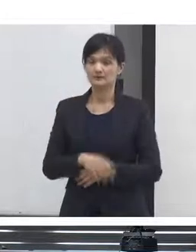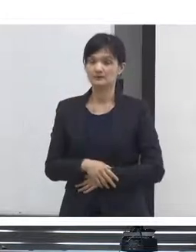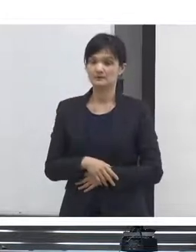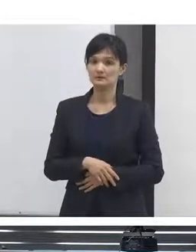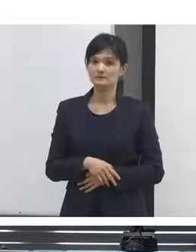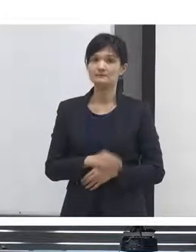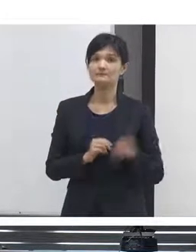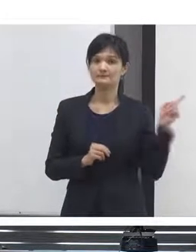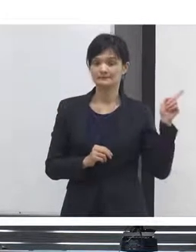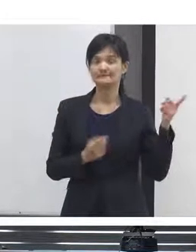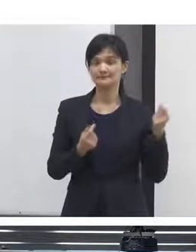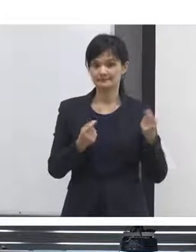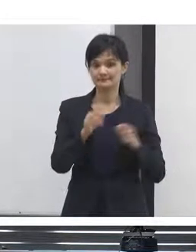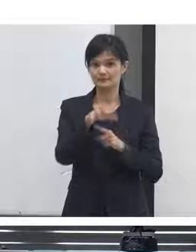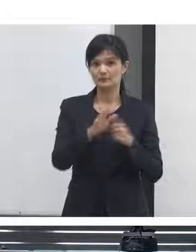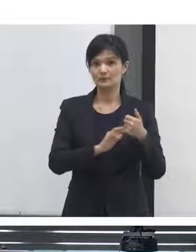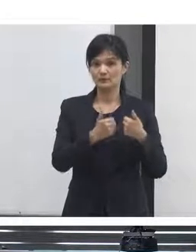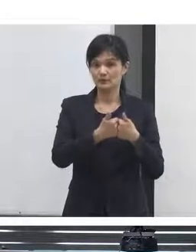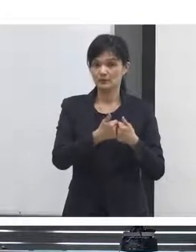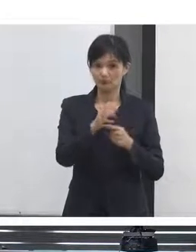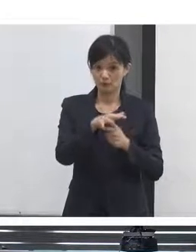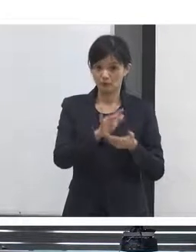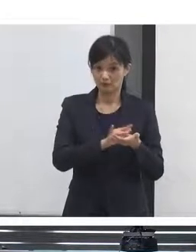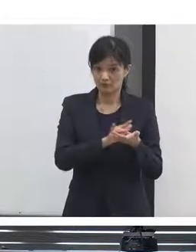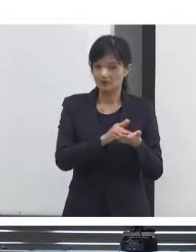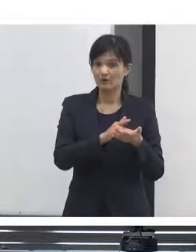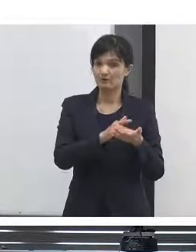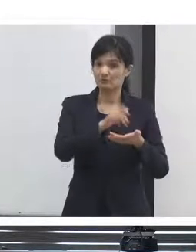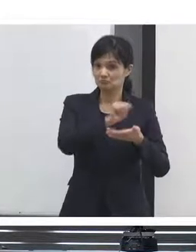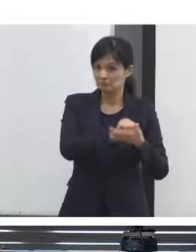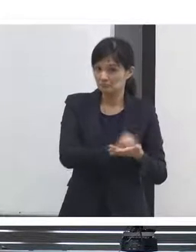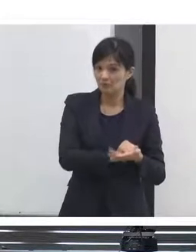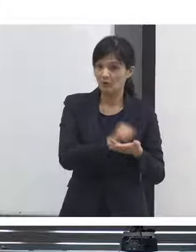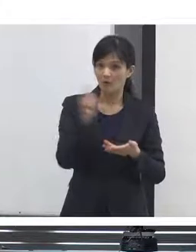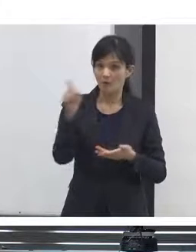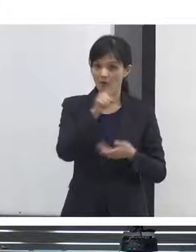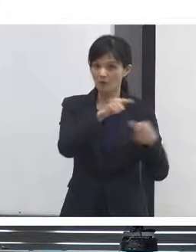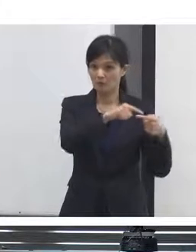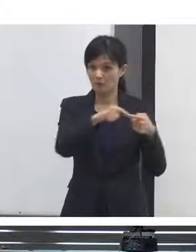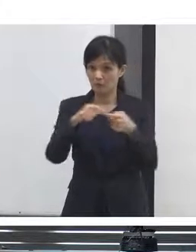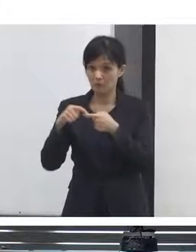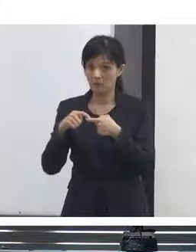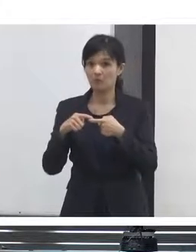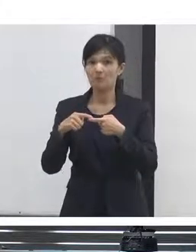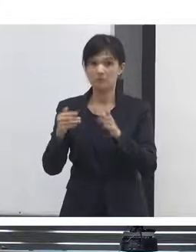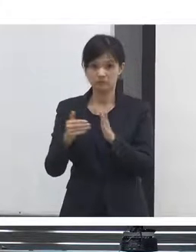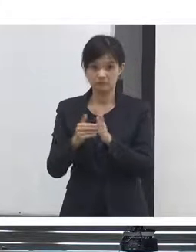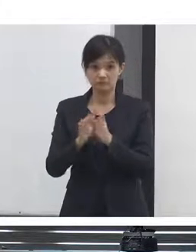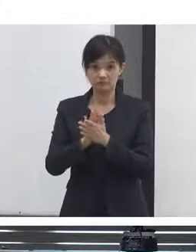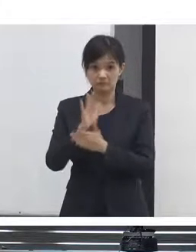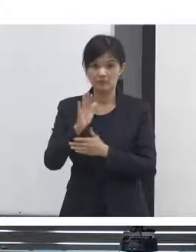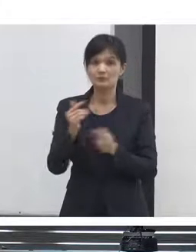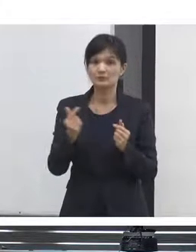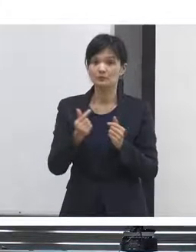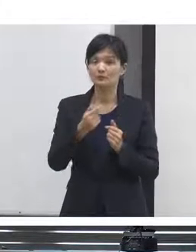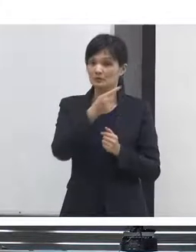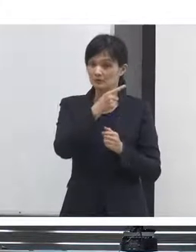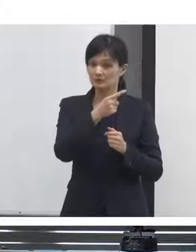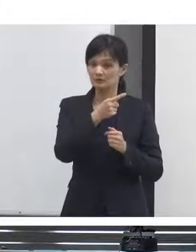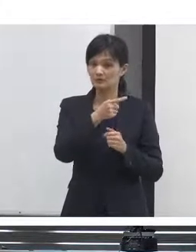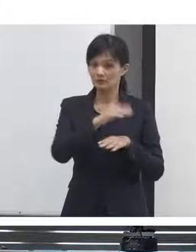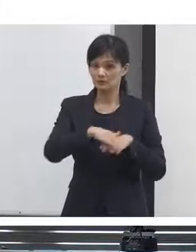农药资料集，但是农业资料集里面就会描述这个农药的这个，例如说它的这个